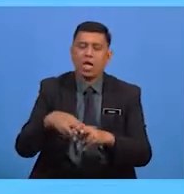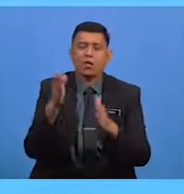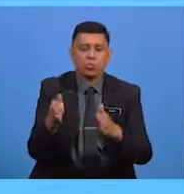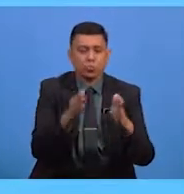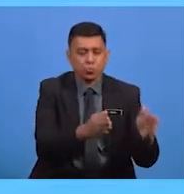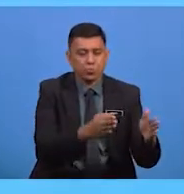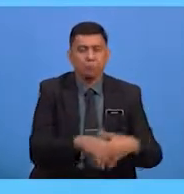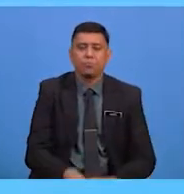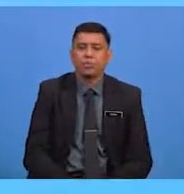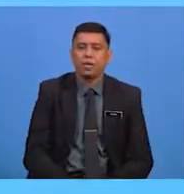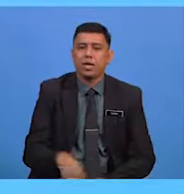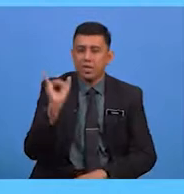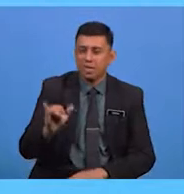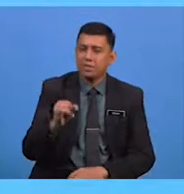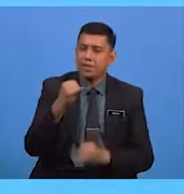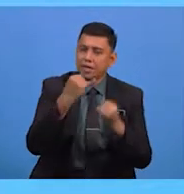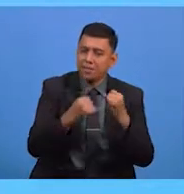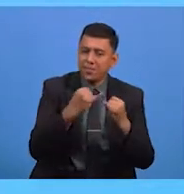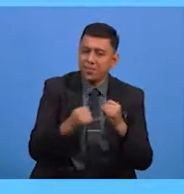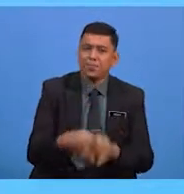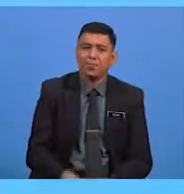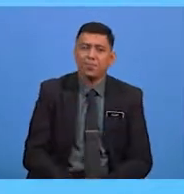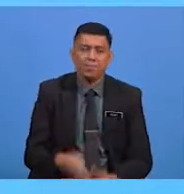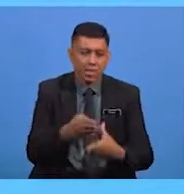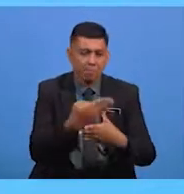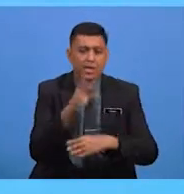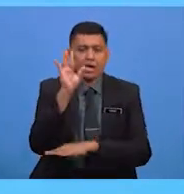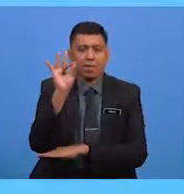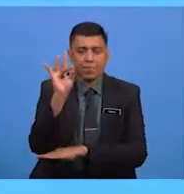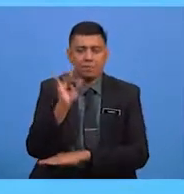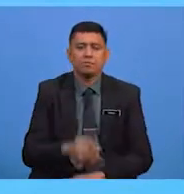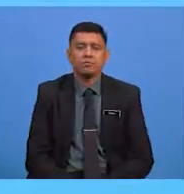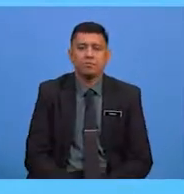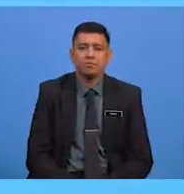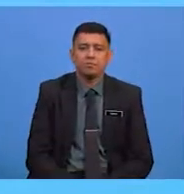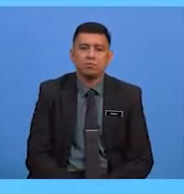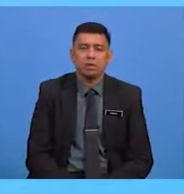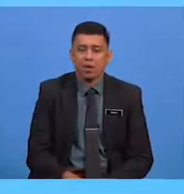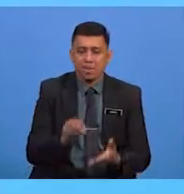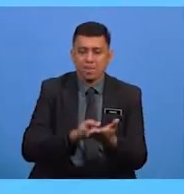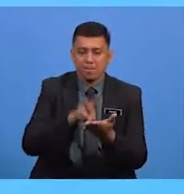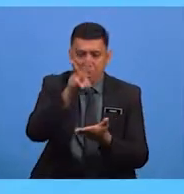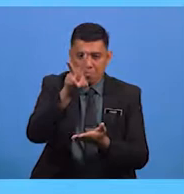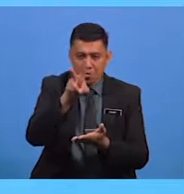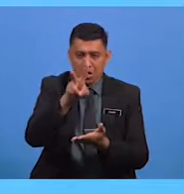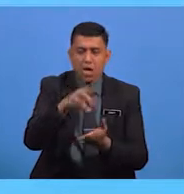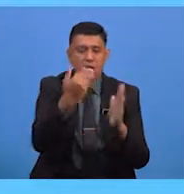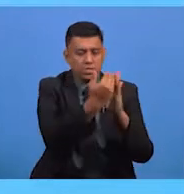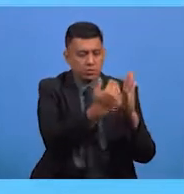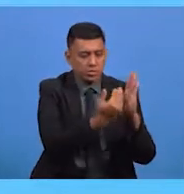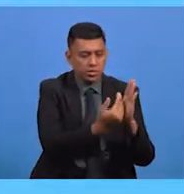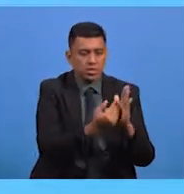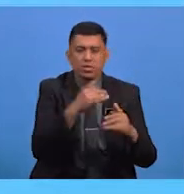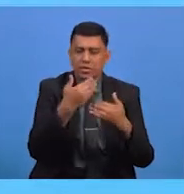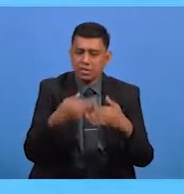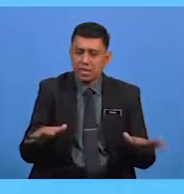disusun. Dan yang terakhir ialah bahagian ke-8, memaparkan senarai yang telah